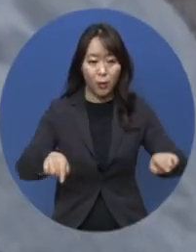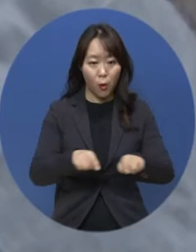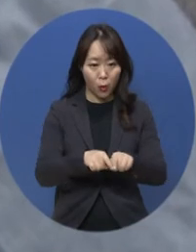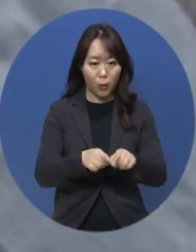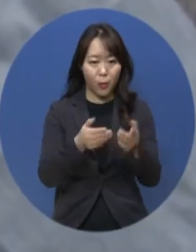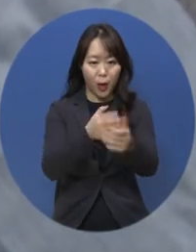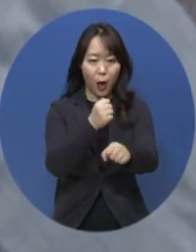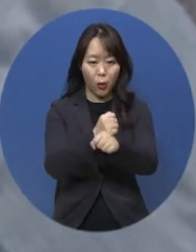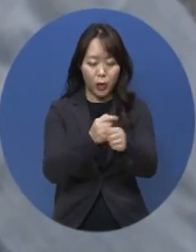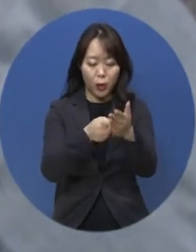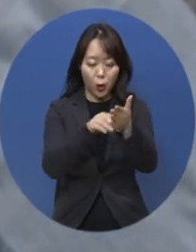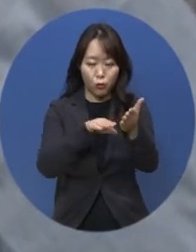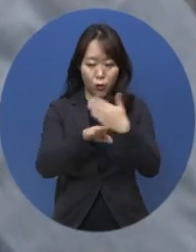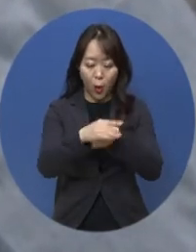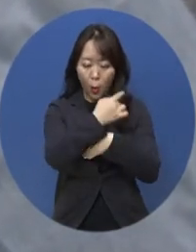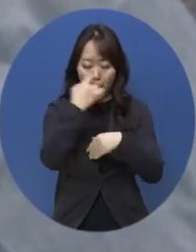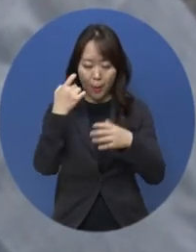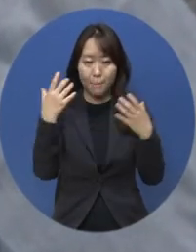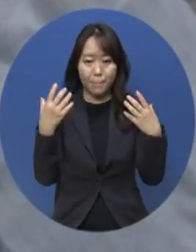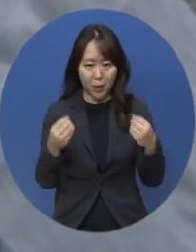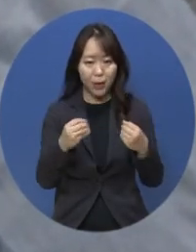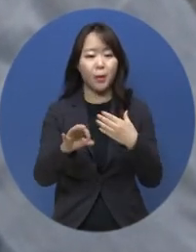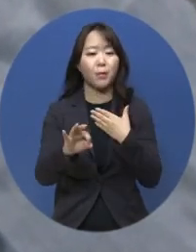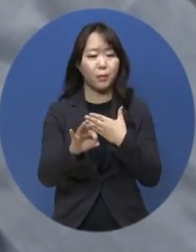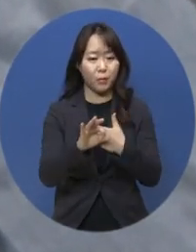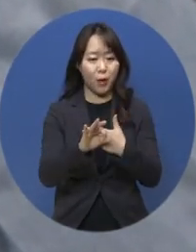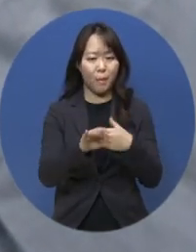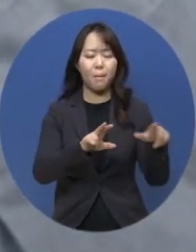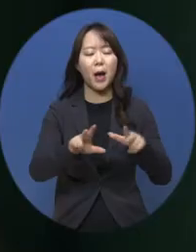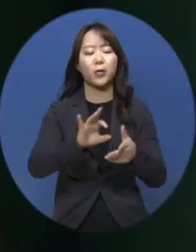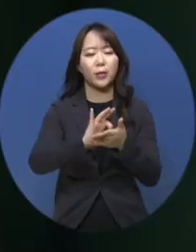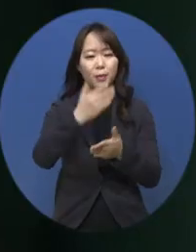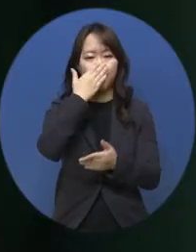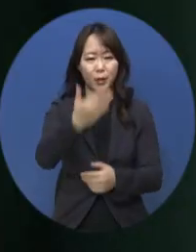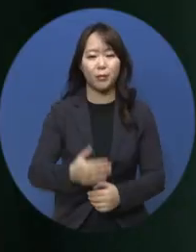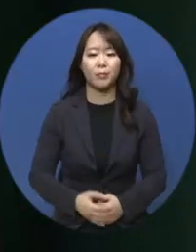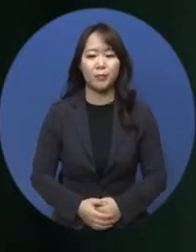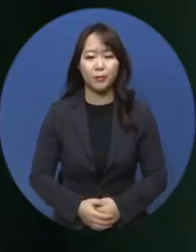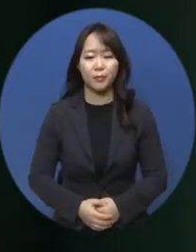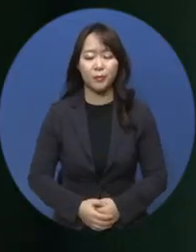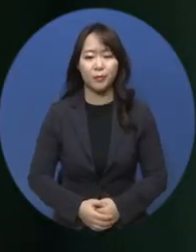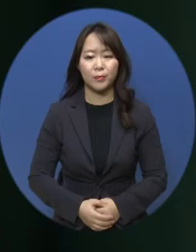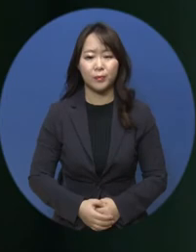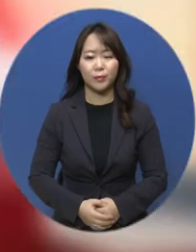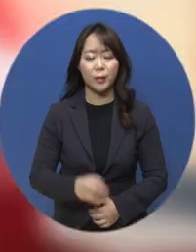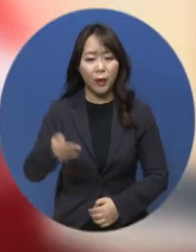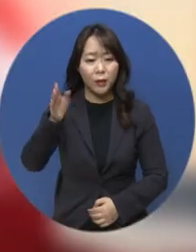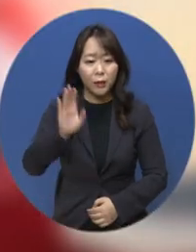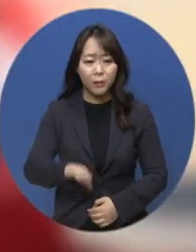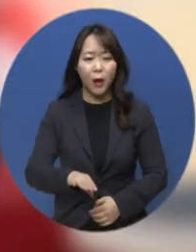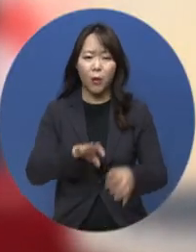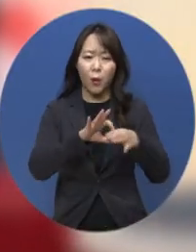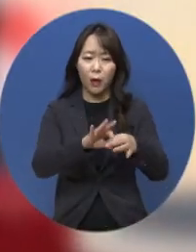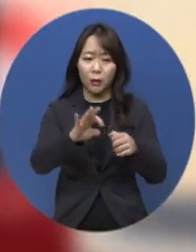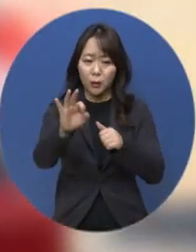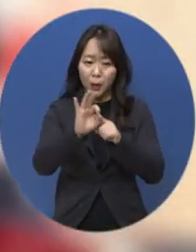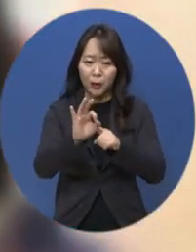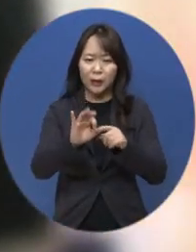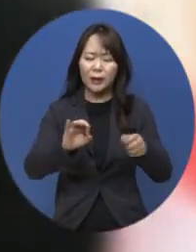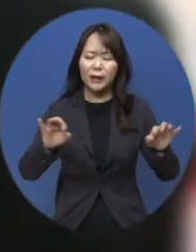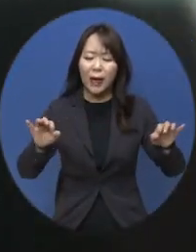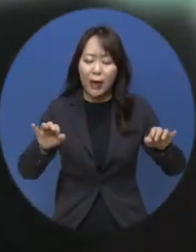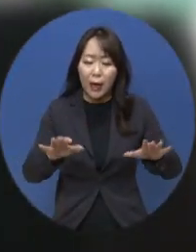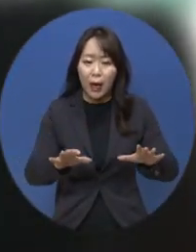신청 후 접수 확인 2 완료되는 대로 즉시 이용이 가능합니다 다만 해당 급여는 1시적으로